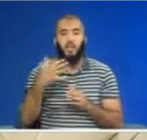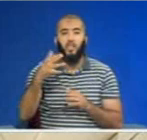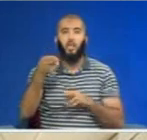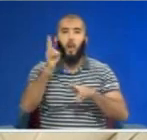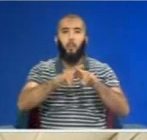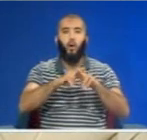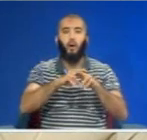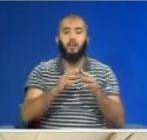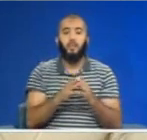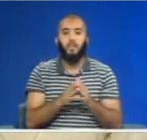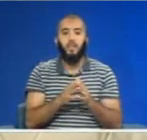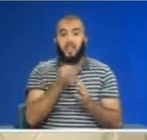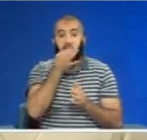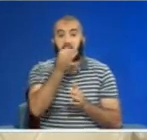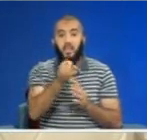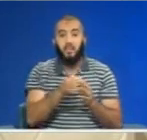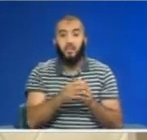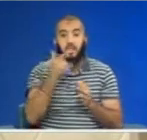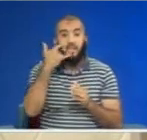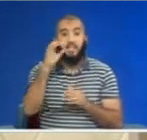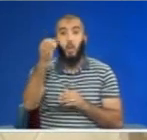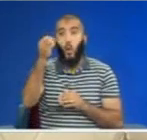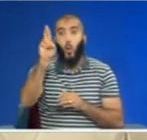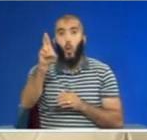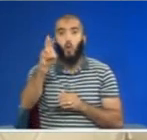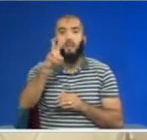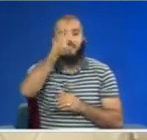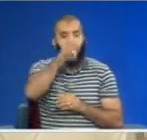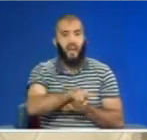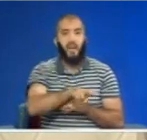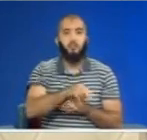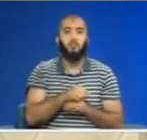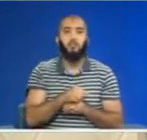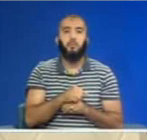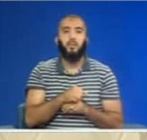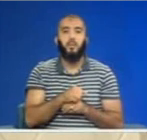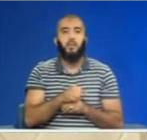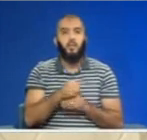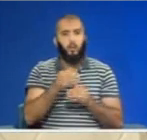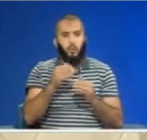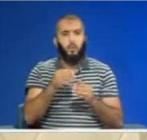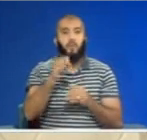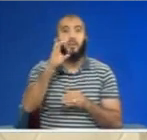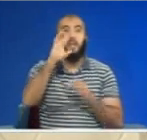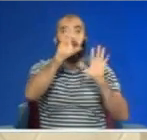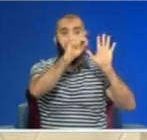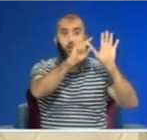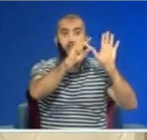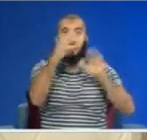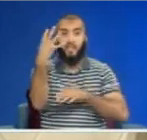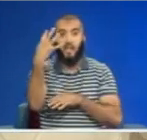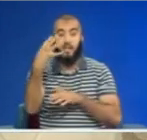اجتهاد في هذا الموضوع، قال إذا كان الذهب خالصا فنعمل بالخمسة وثمانين غرام، لكن